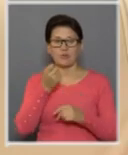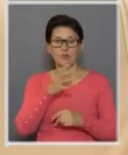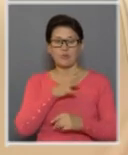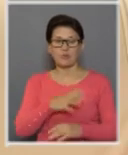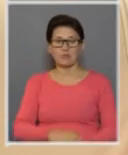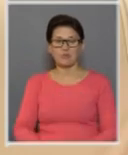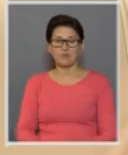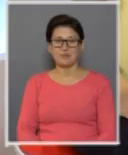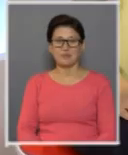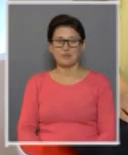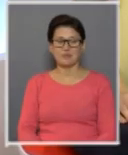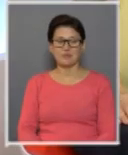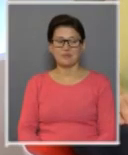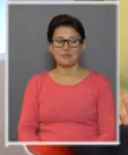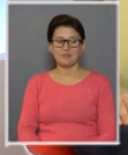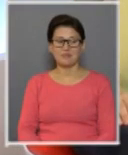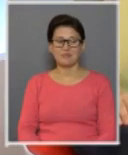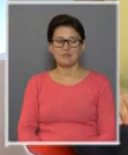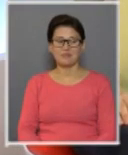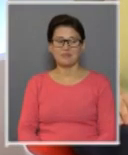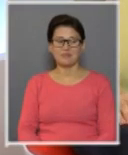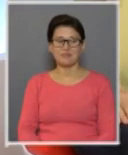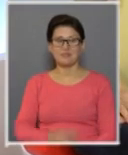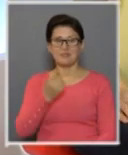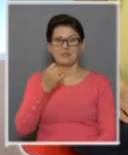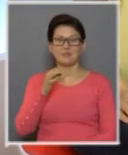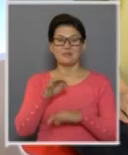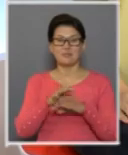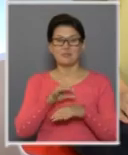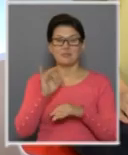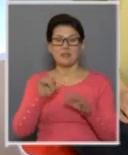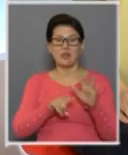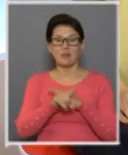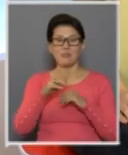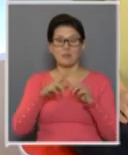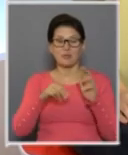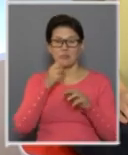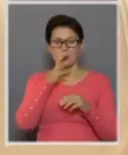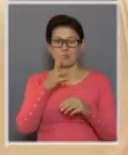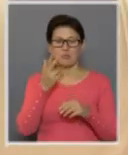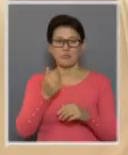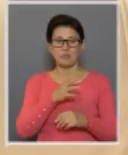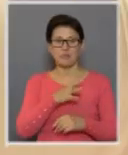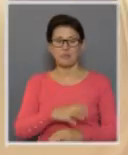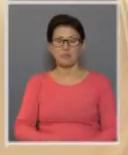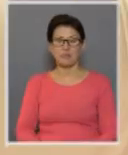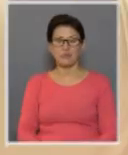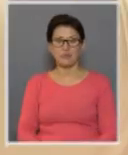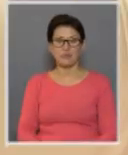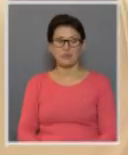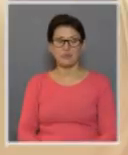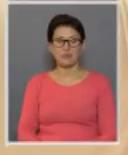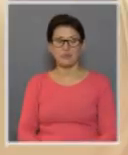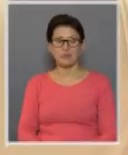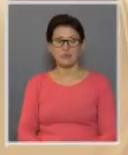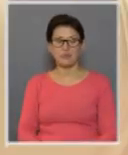кішкене. Тұмауратып отырсыз ба? Ауырып қалдық. Ауырып қалды. Бәрі дұрыс қой. Ең бастысы көңіл күйіңіз жақсы ғой. Көңіл күй жақсы. Жақсы. Үміт, енді